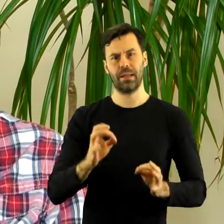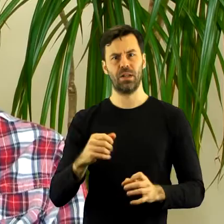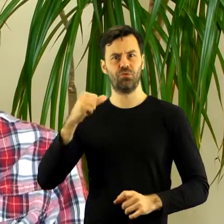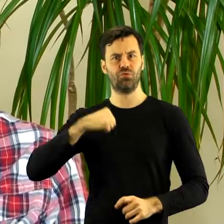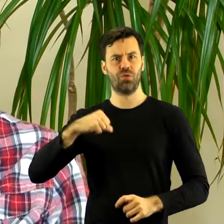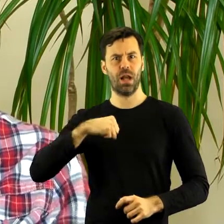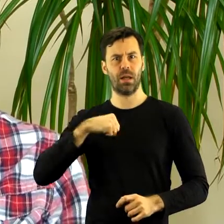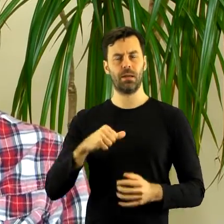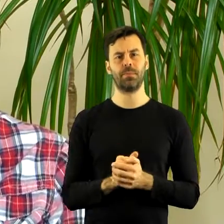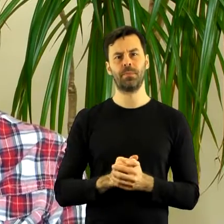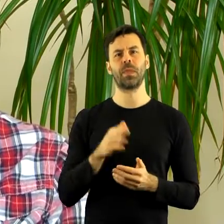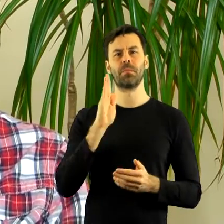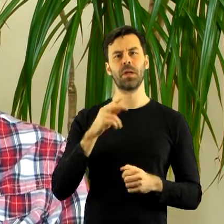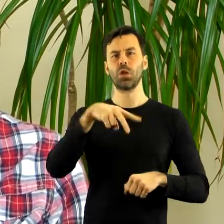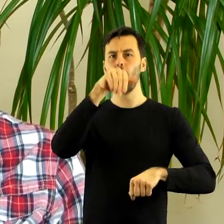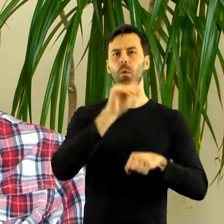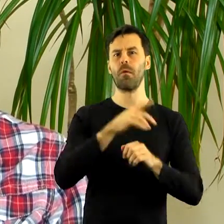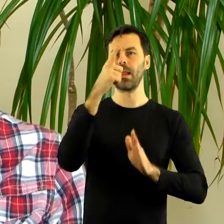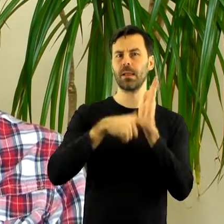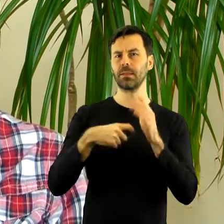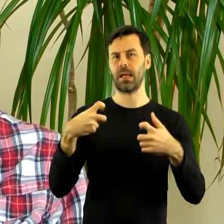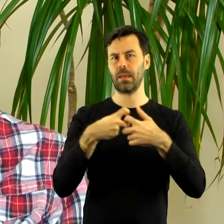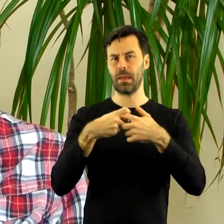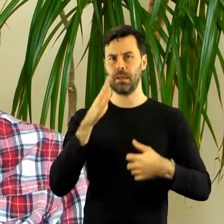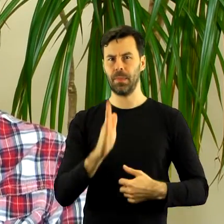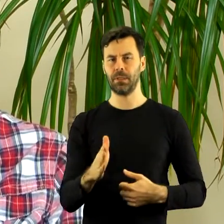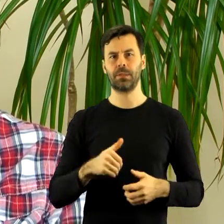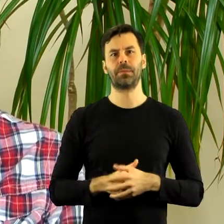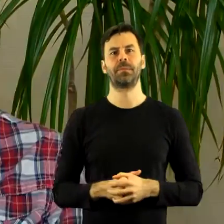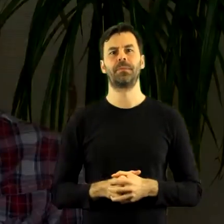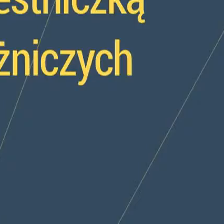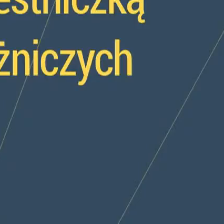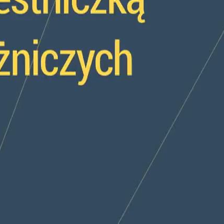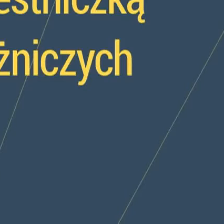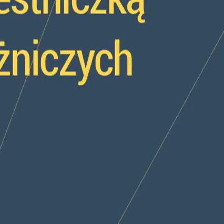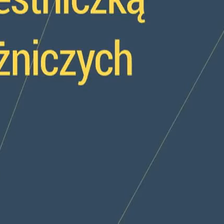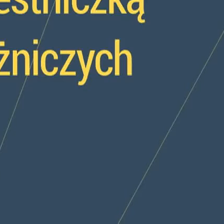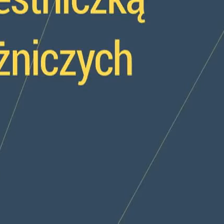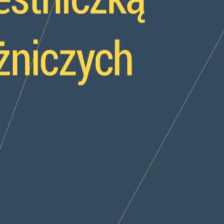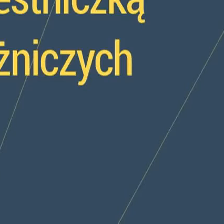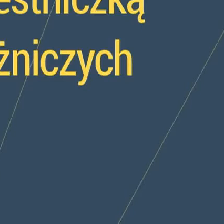udostępnienia w BIP-ie. Czekamy na tą odpowiedź i na udostępnienie, na pojawienie się w BIP-ie tych rejestrów umów.